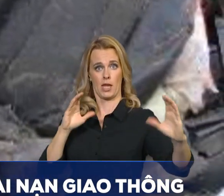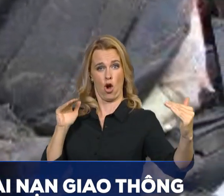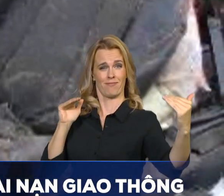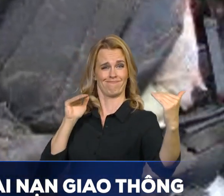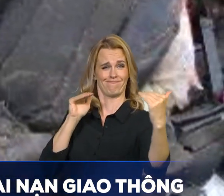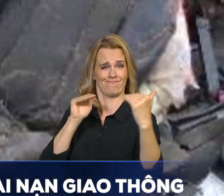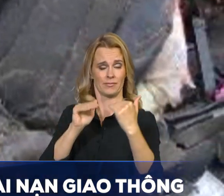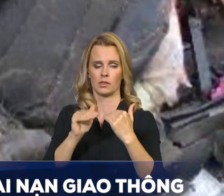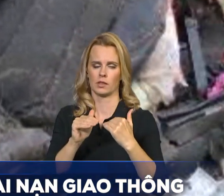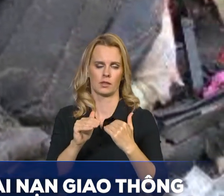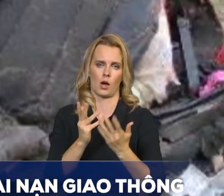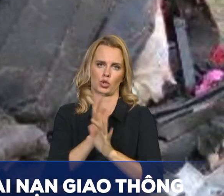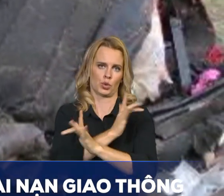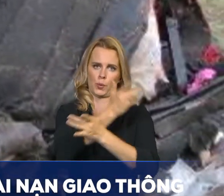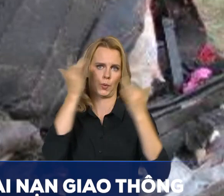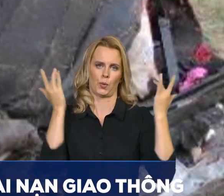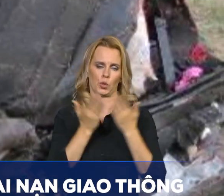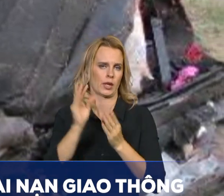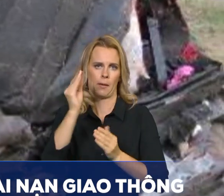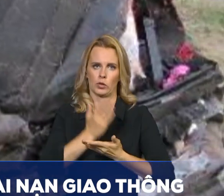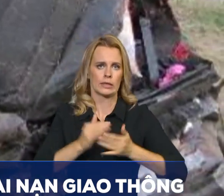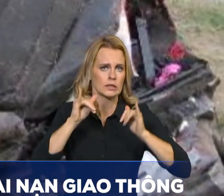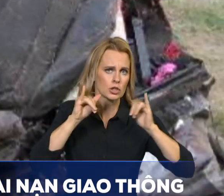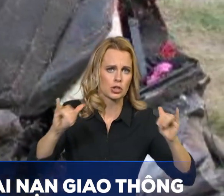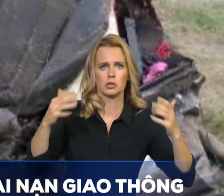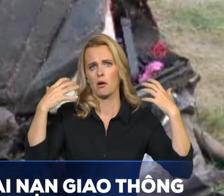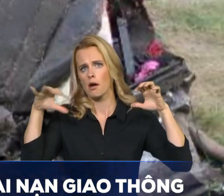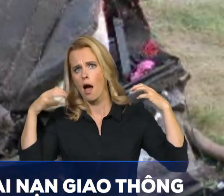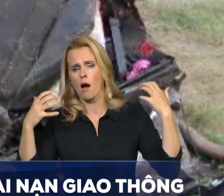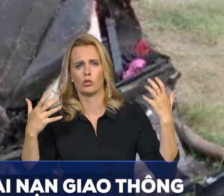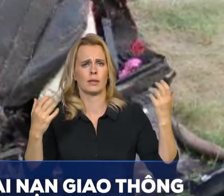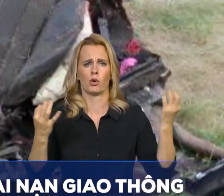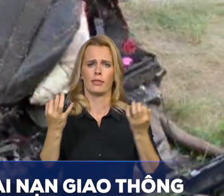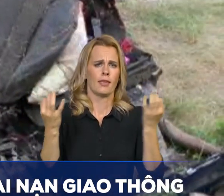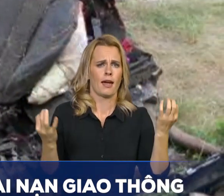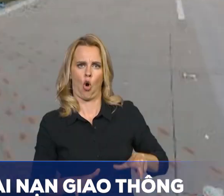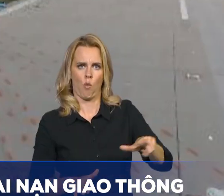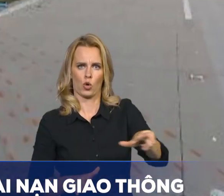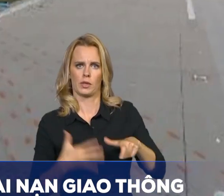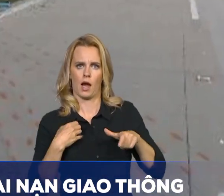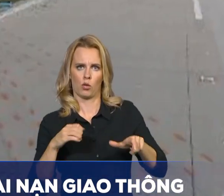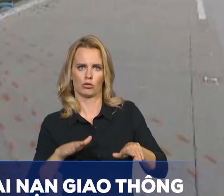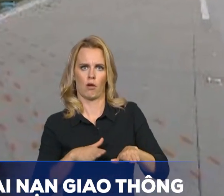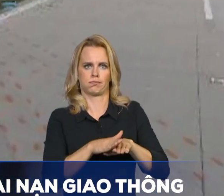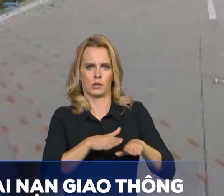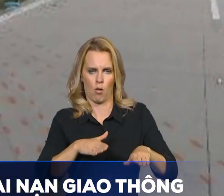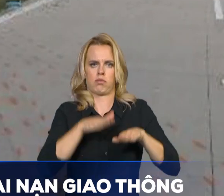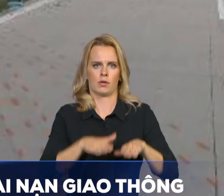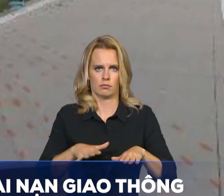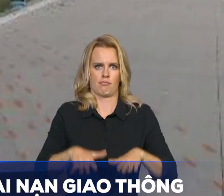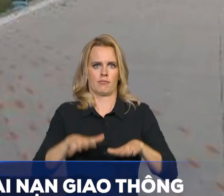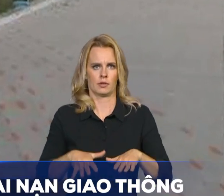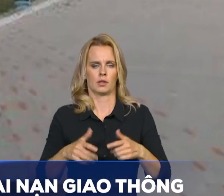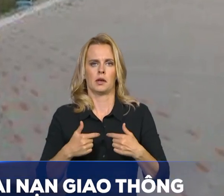những vụ tai nạn thương tâm nhất trong năm nay xảy ra vào ngày mùng 3 tháng 8 Trên đường Xa Lộ D5 theo hướng từ pasona trong vụ tai nạn